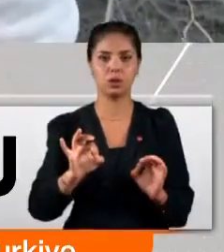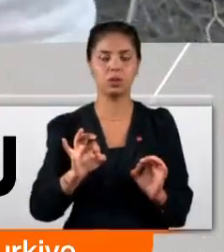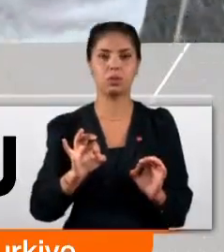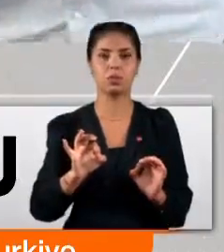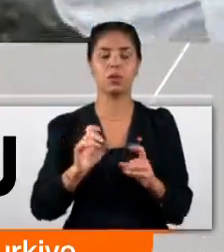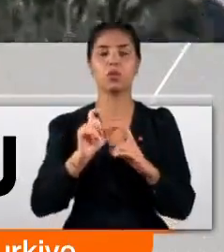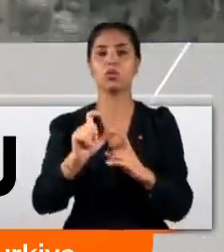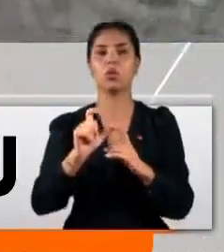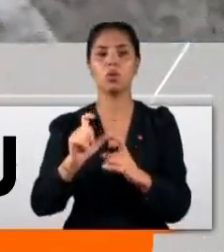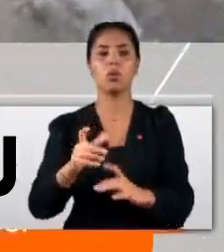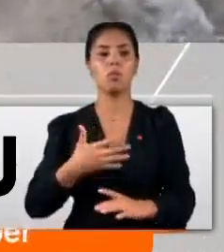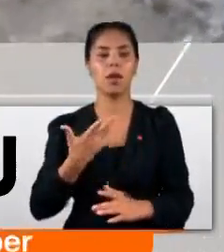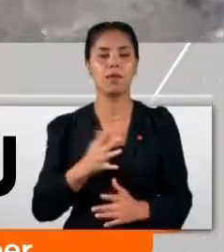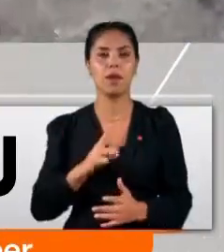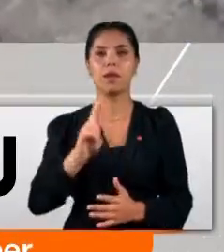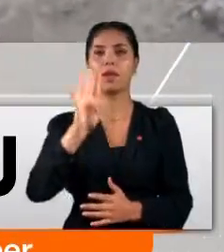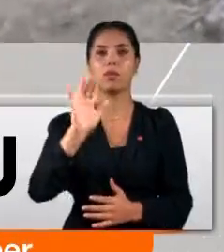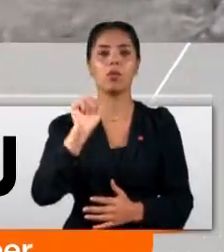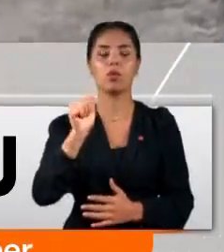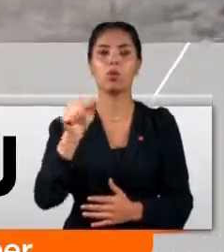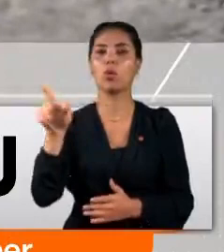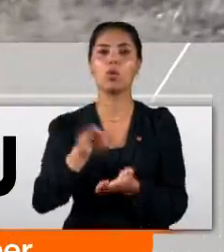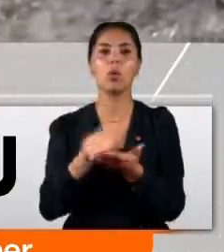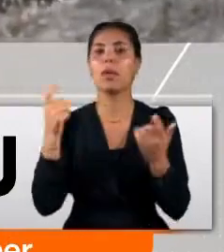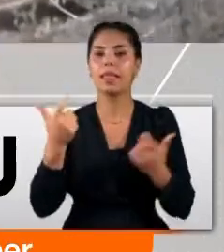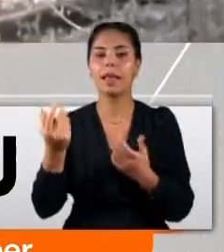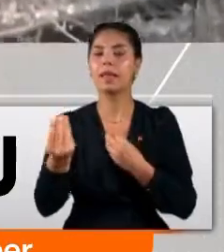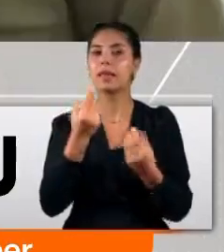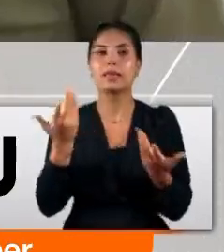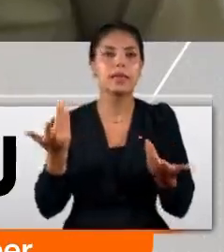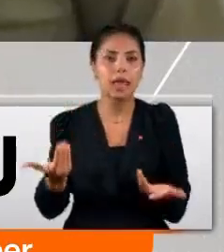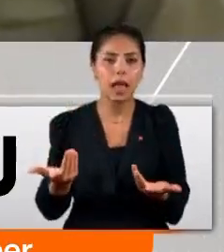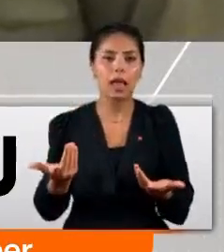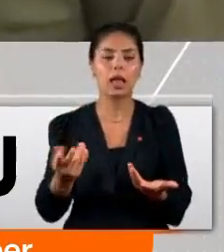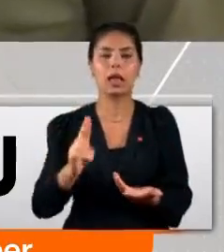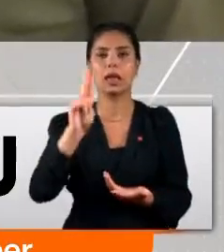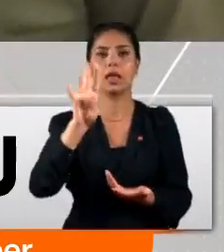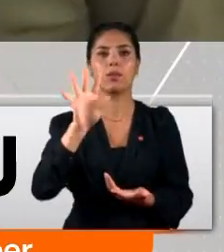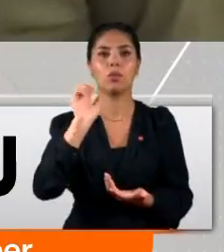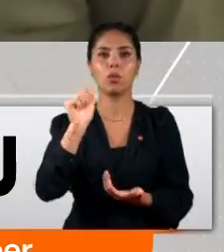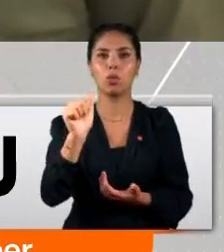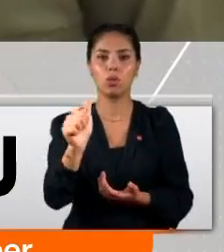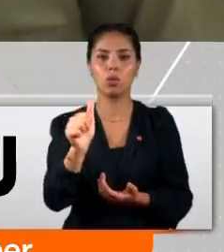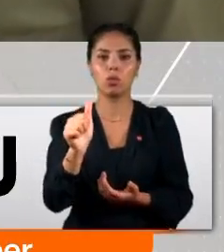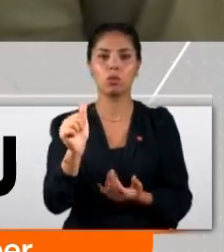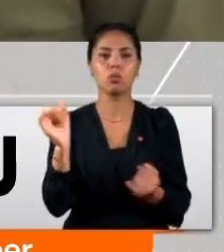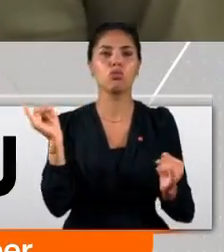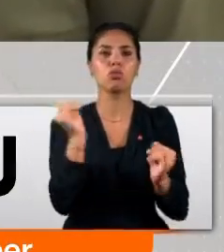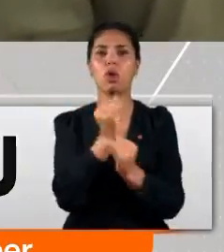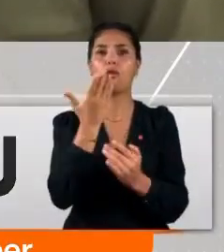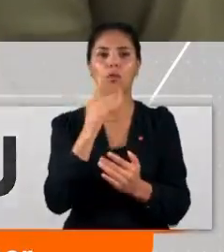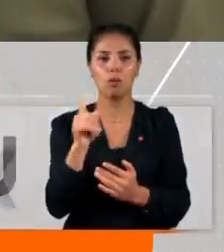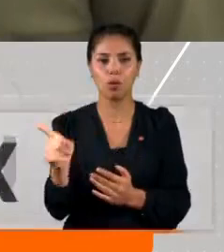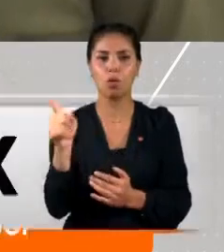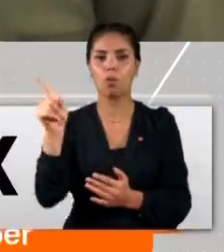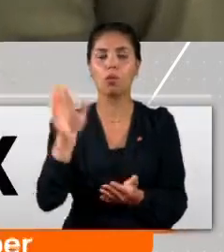arttı. Acaba Tina 74 gün nerede yaşadı? Ne yedi, ne içti? 74 günde de zayıflamaması da